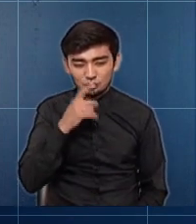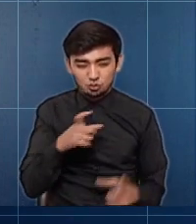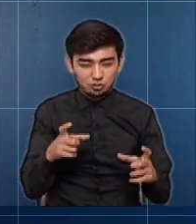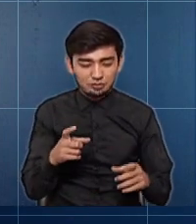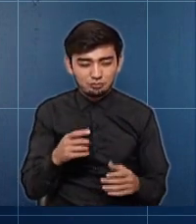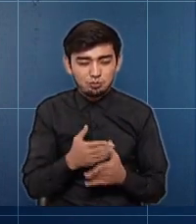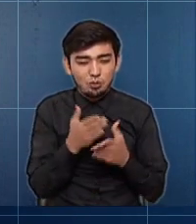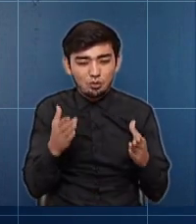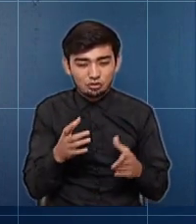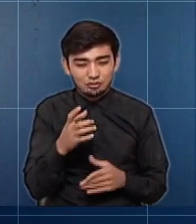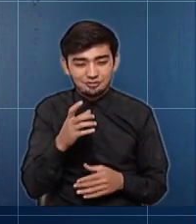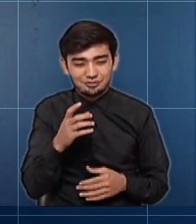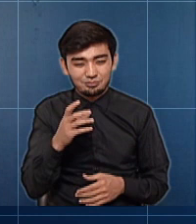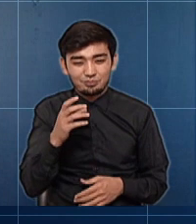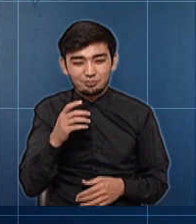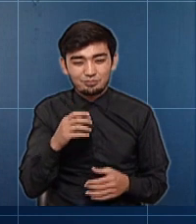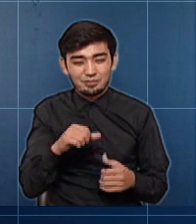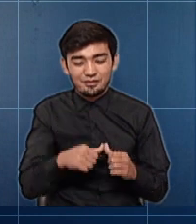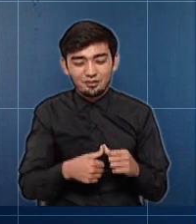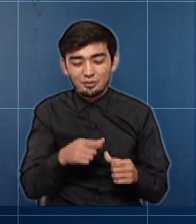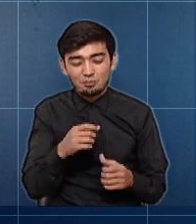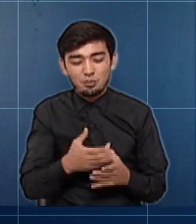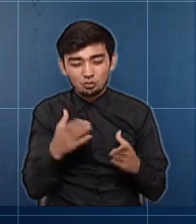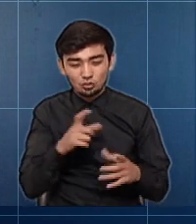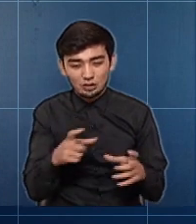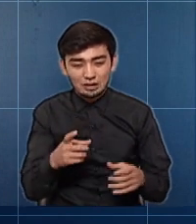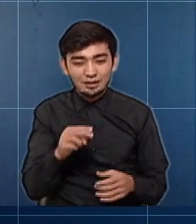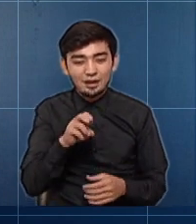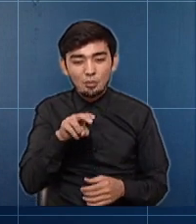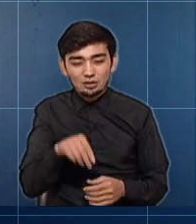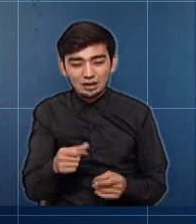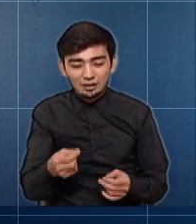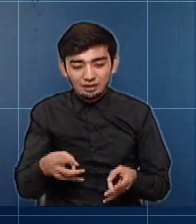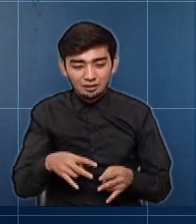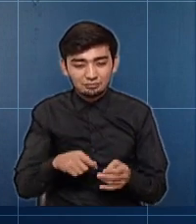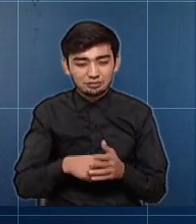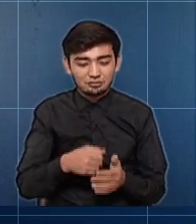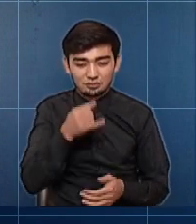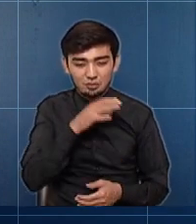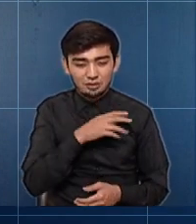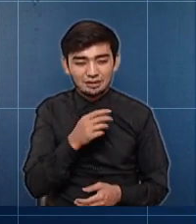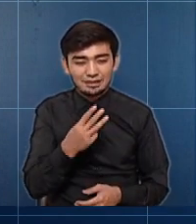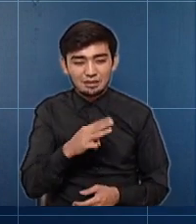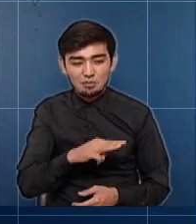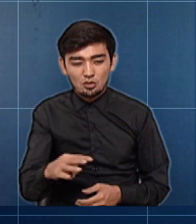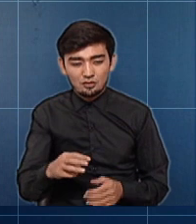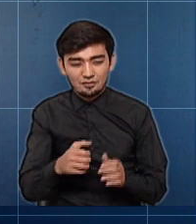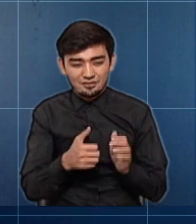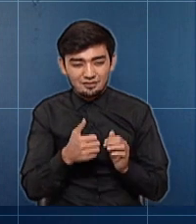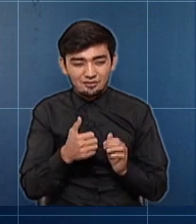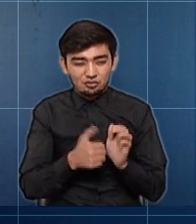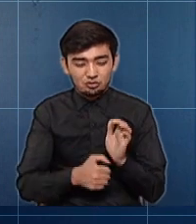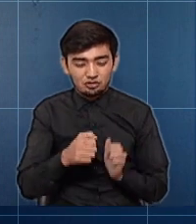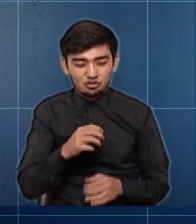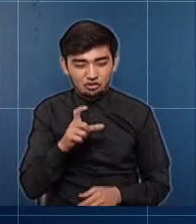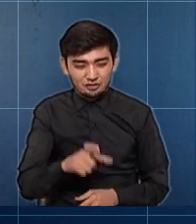но в итоге большая часть не смогла сохранить деньги на депозите получили премию 2 на 600 тысяч человек но и из них половина имела вклады